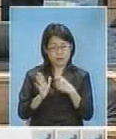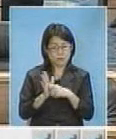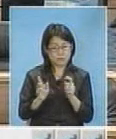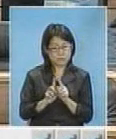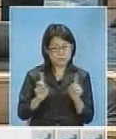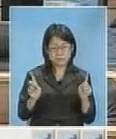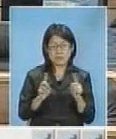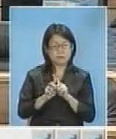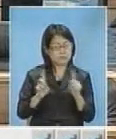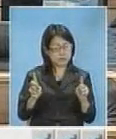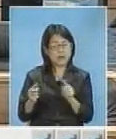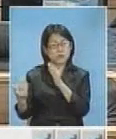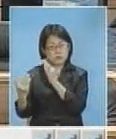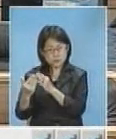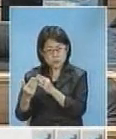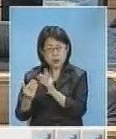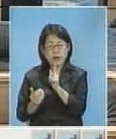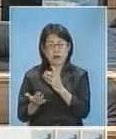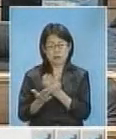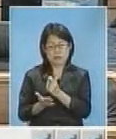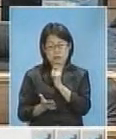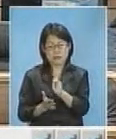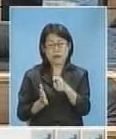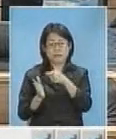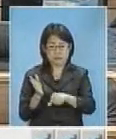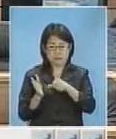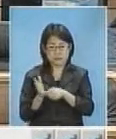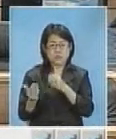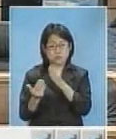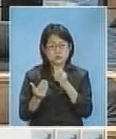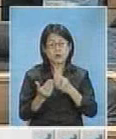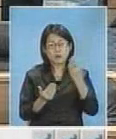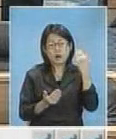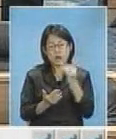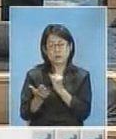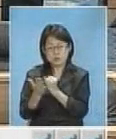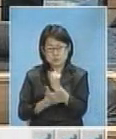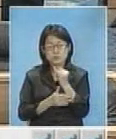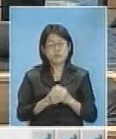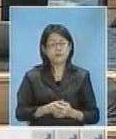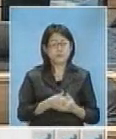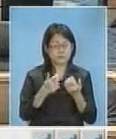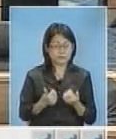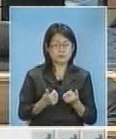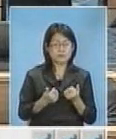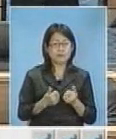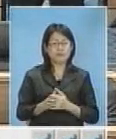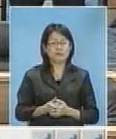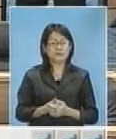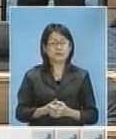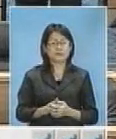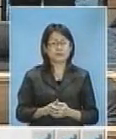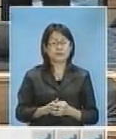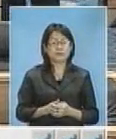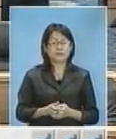แตกต่างมันจึงมีความเหมาะสมในแง่ของค่าธรรมเนียมที่ผ่านมาในอดีตเพราะฉะนั้นประเด็นนี้เป็นประเด็น